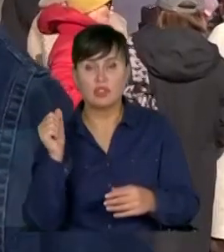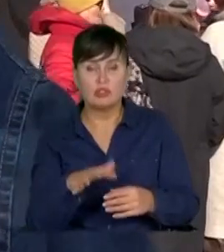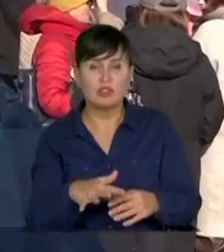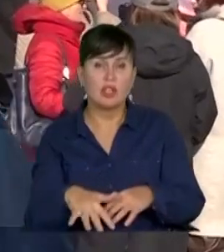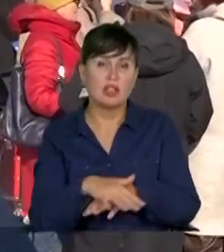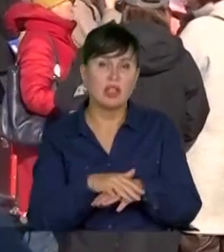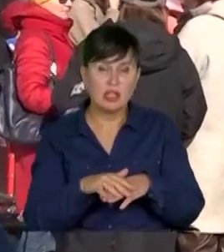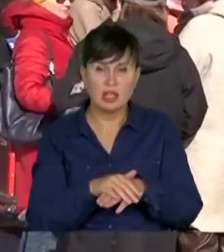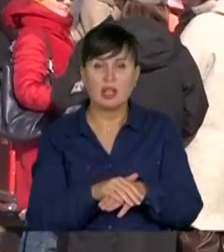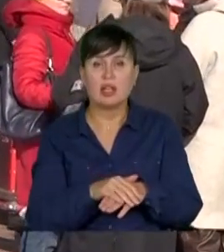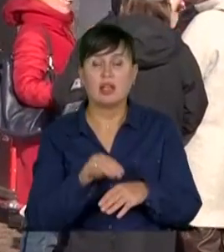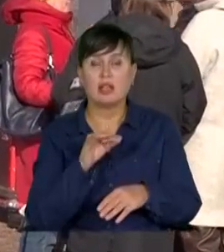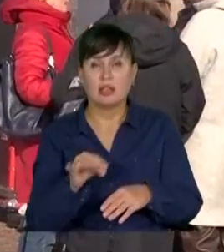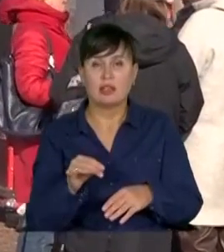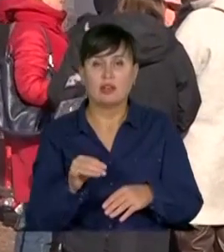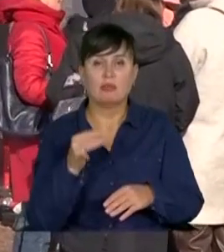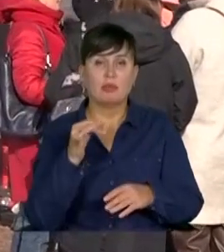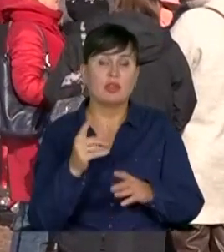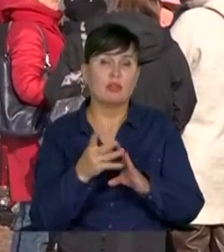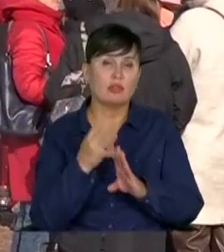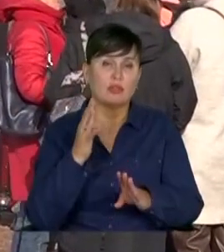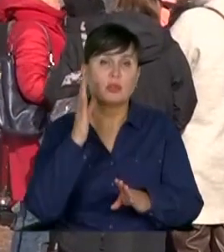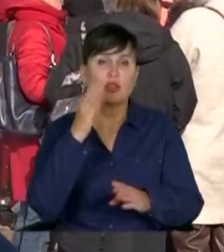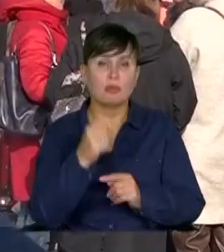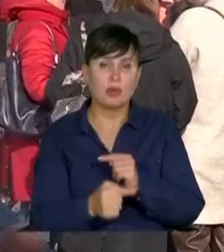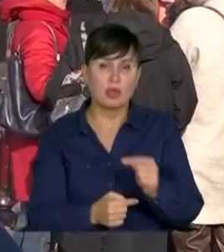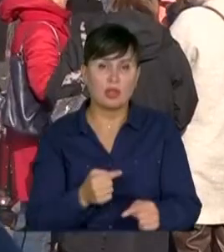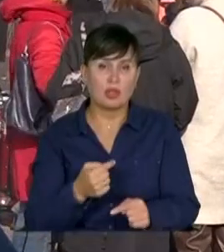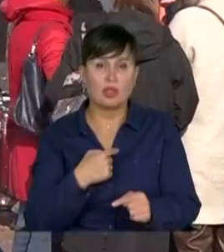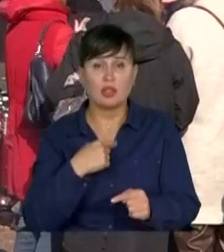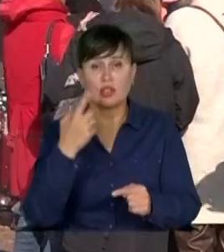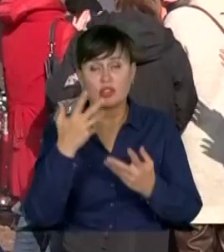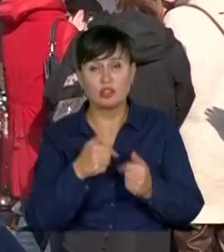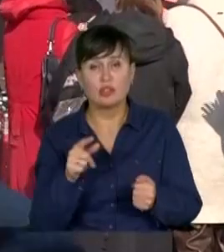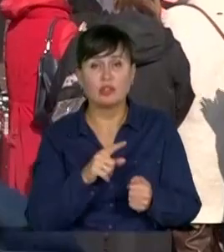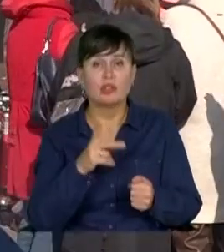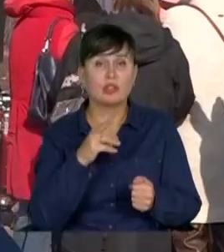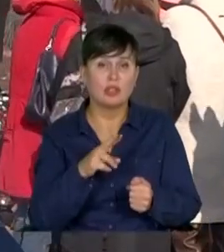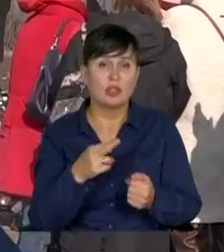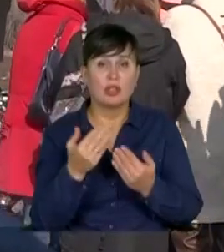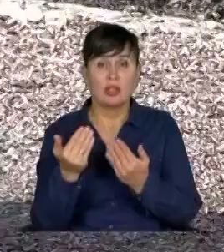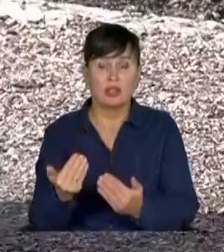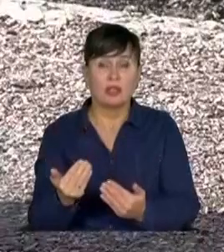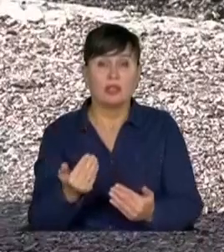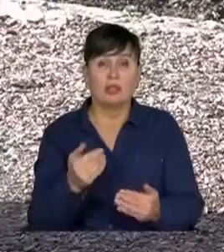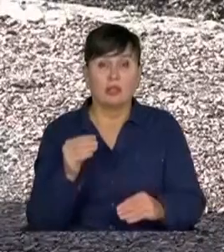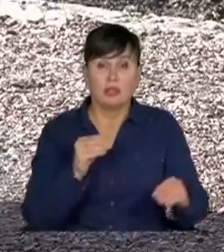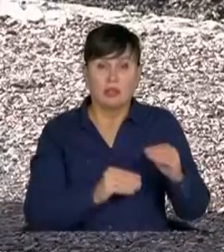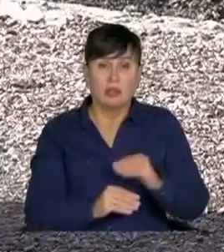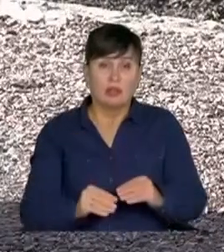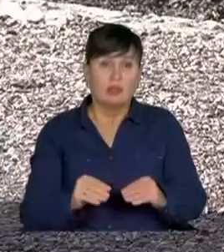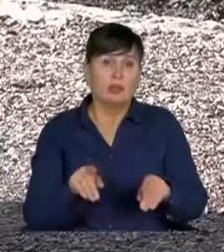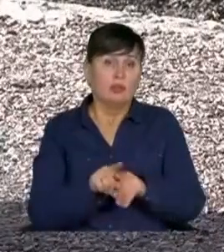населения, да, и в первую очередь подрастающего поколения. Я считаю, что для ботанического сада совмещение вот